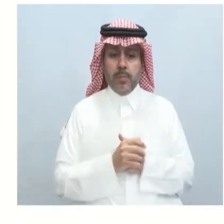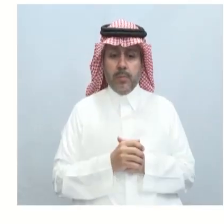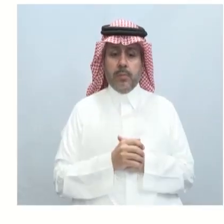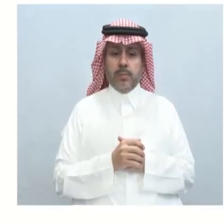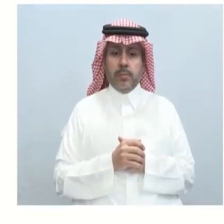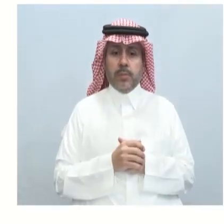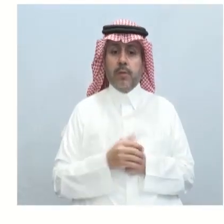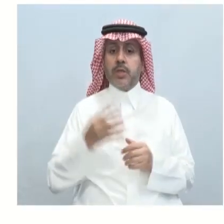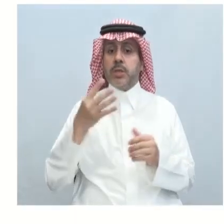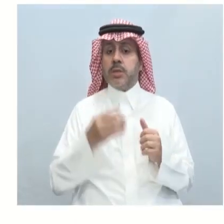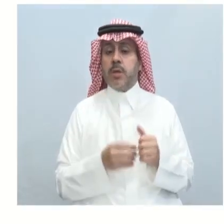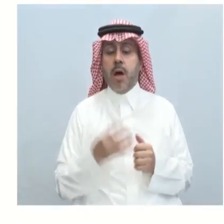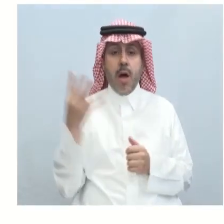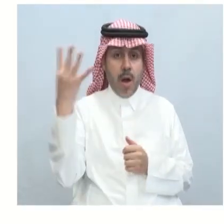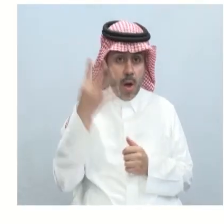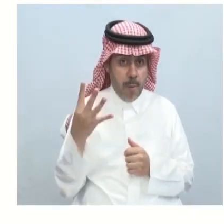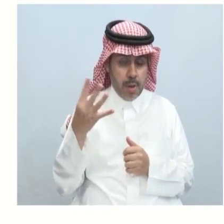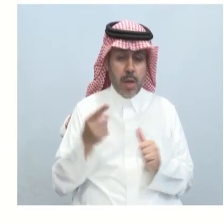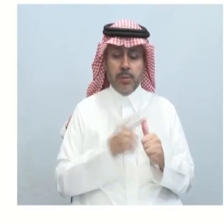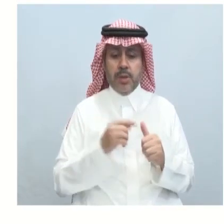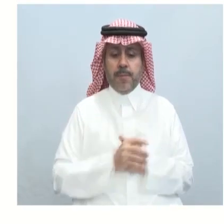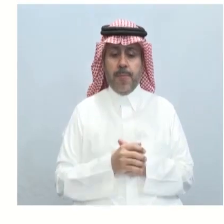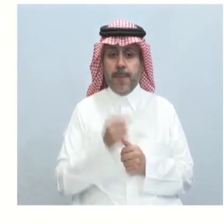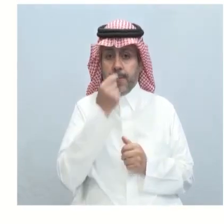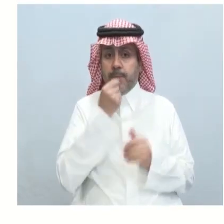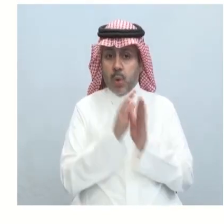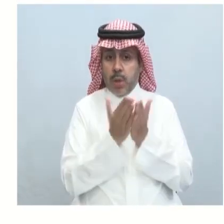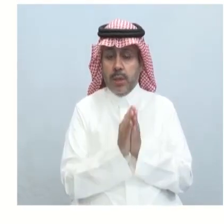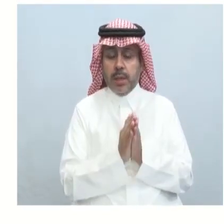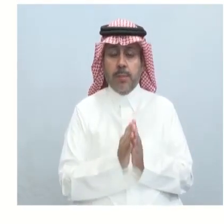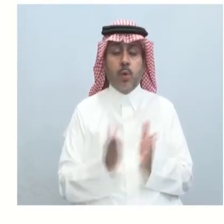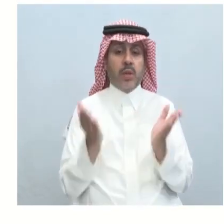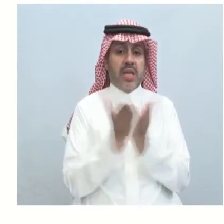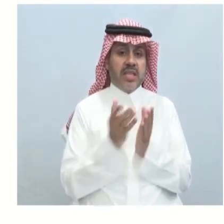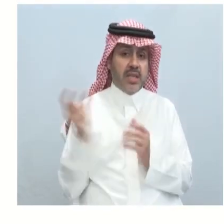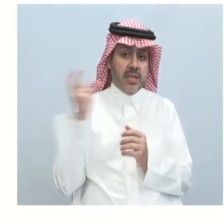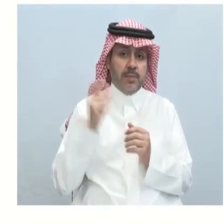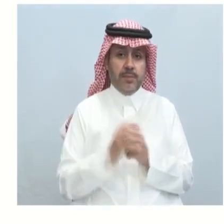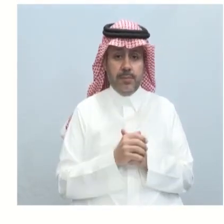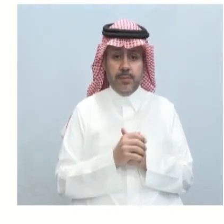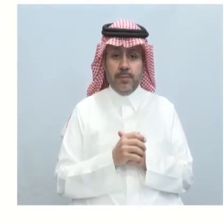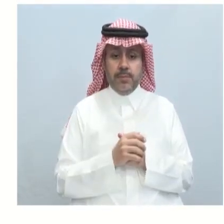الابتدائي في ماده القران الكريم والدراسات الاسلاميه